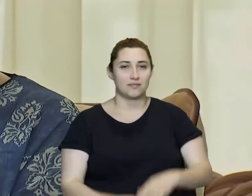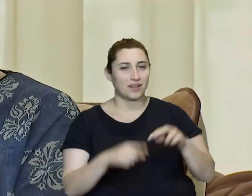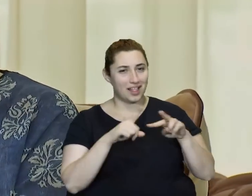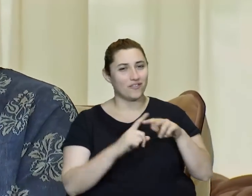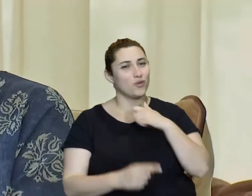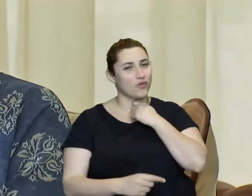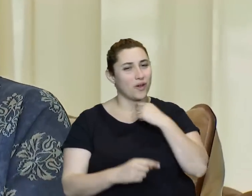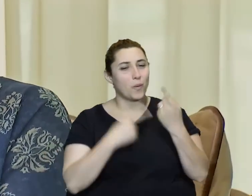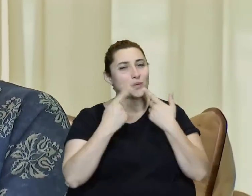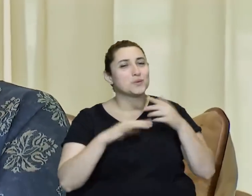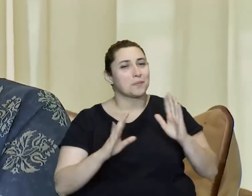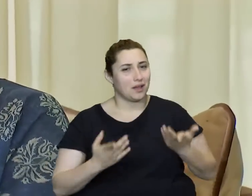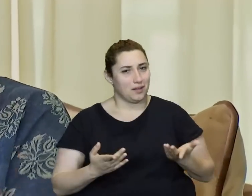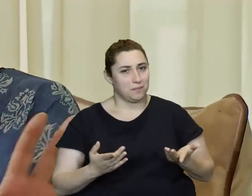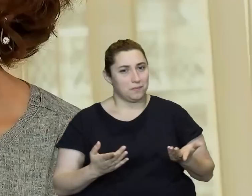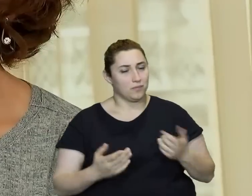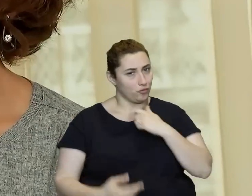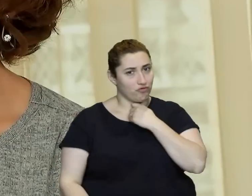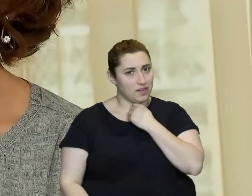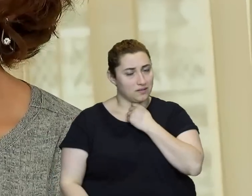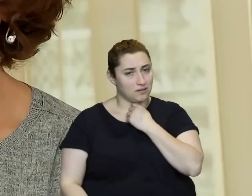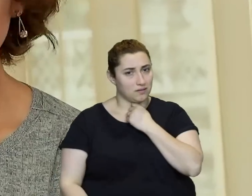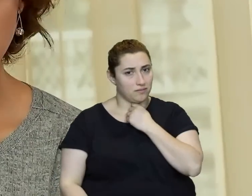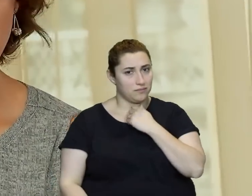Alev, lütfen konuşmayalım. Lütfen.